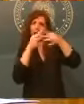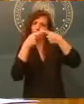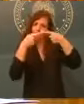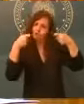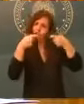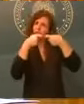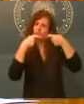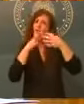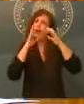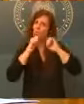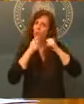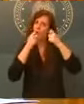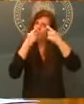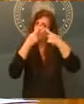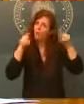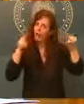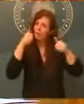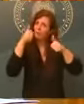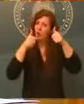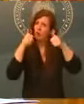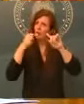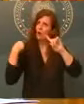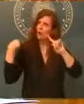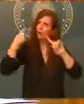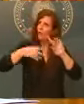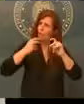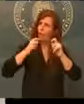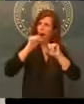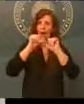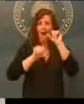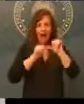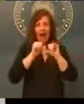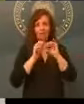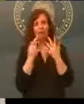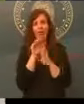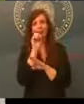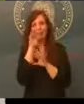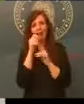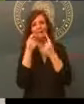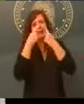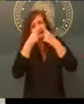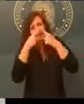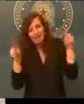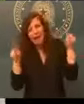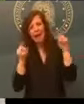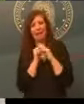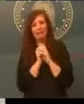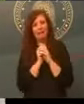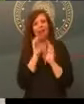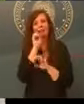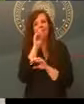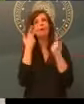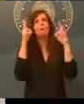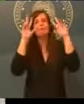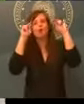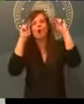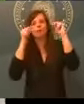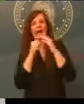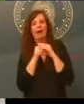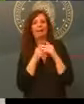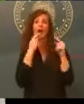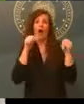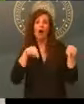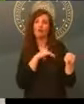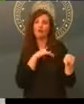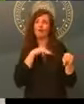tra gli studenti. Cambia il modo di fare didattica. Una didattica diversa, più moderna, che gli studenti e le studentesse di oggi chiedono.